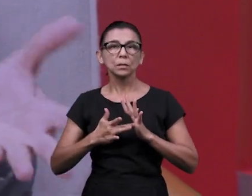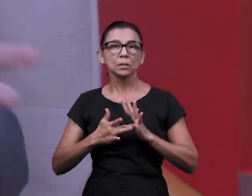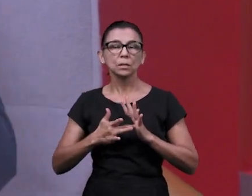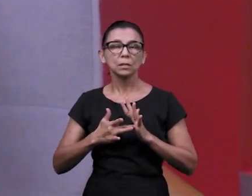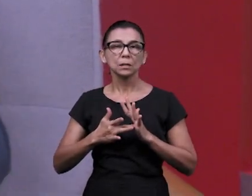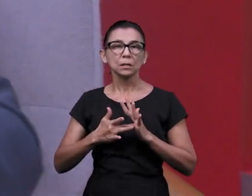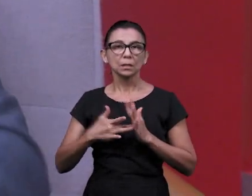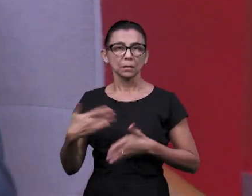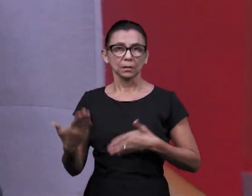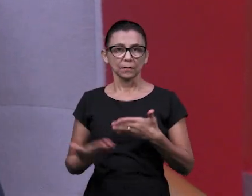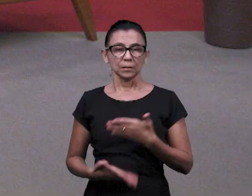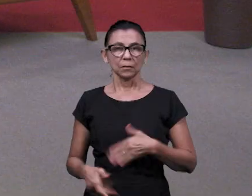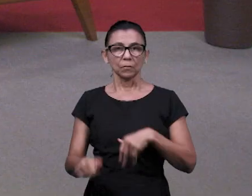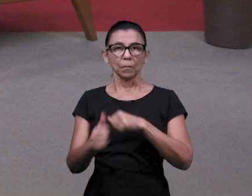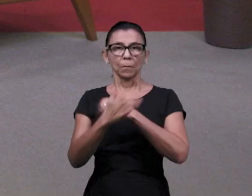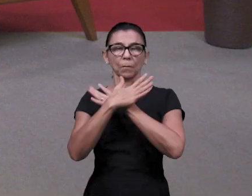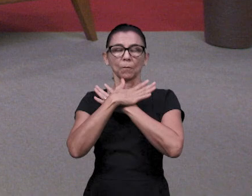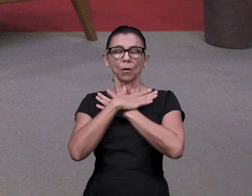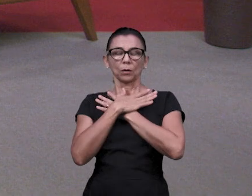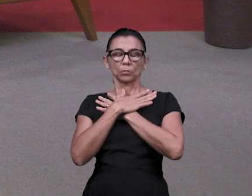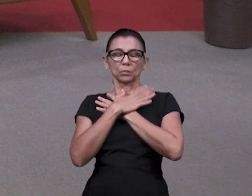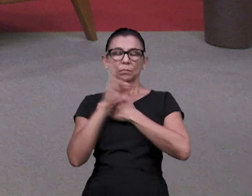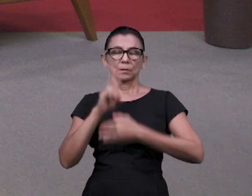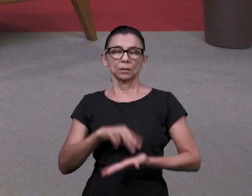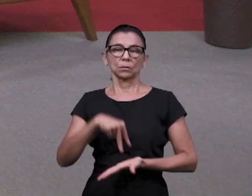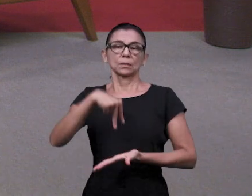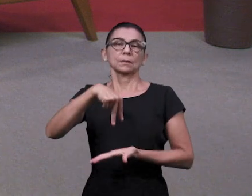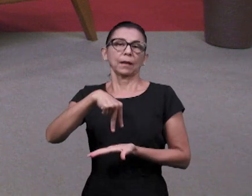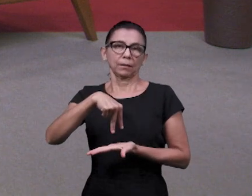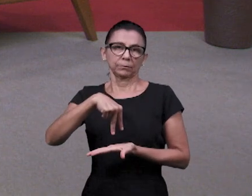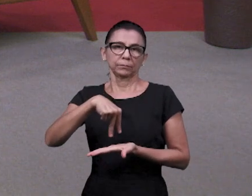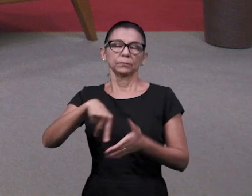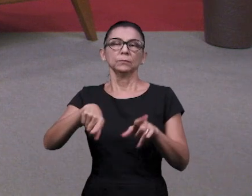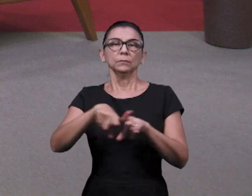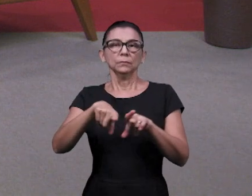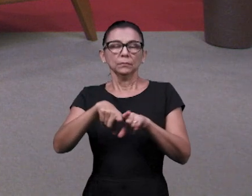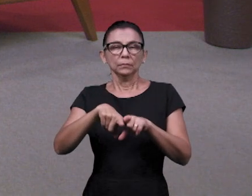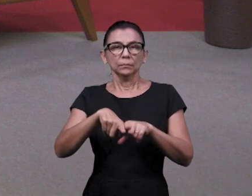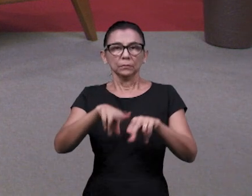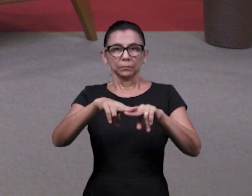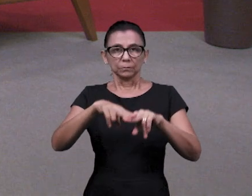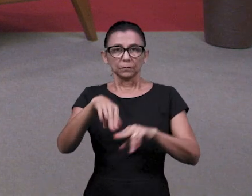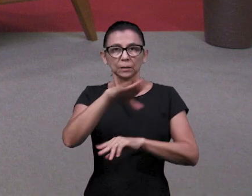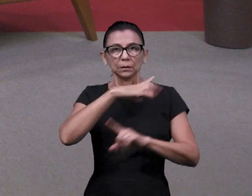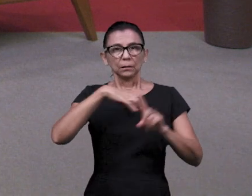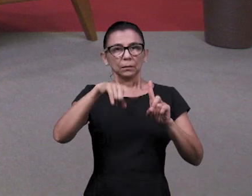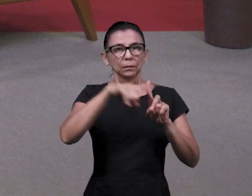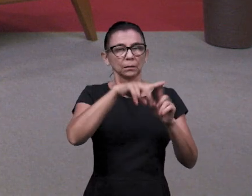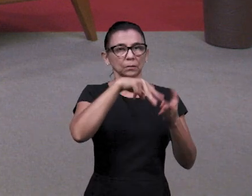nous allons ressusciter aussi. Par la mort et résurrection de Jésus,